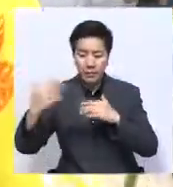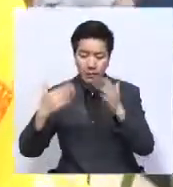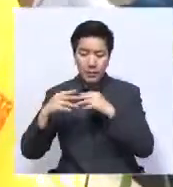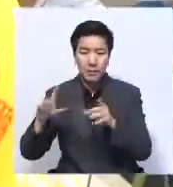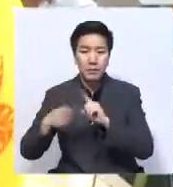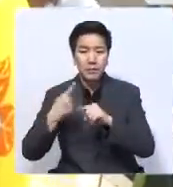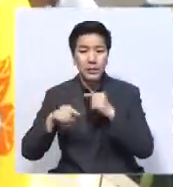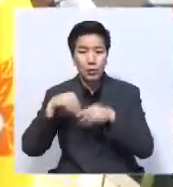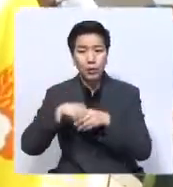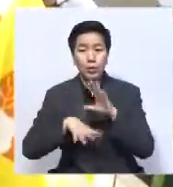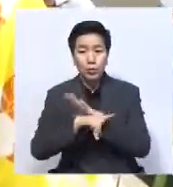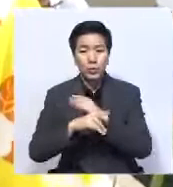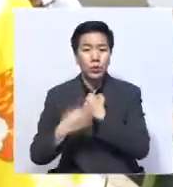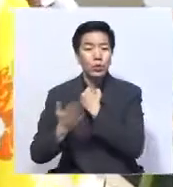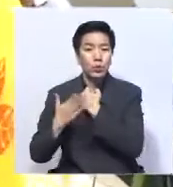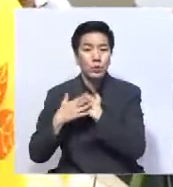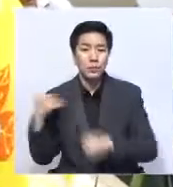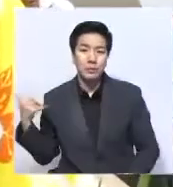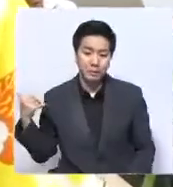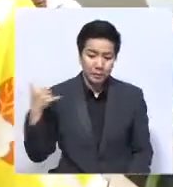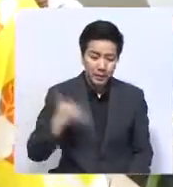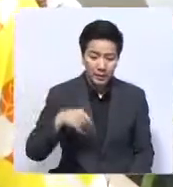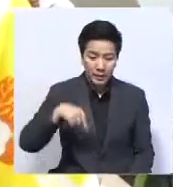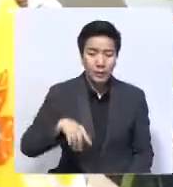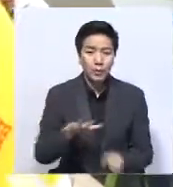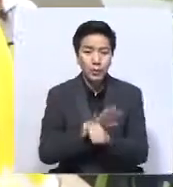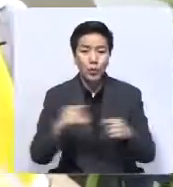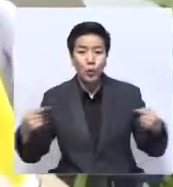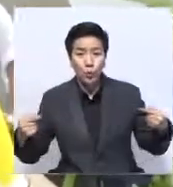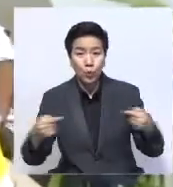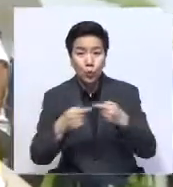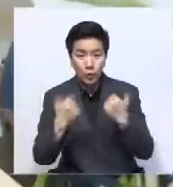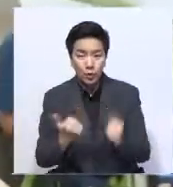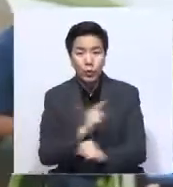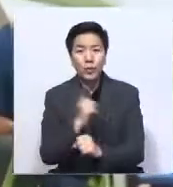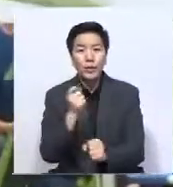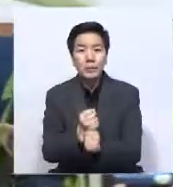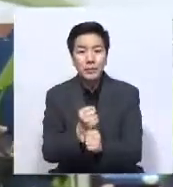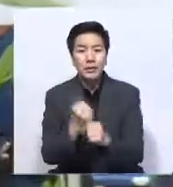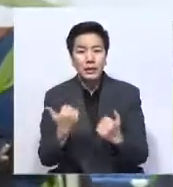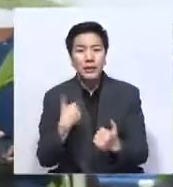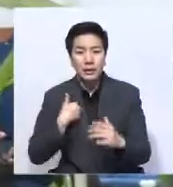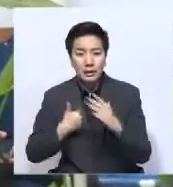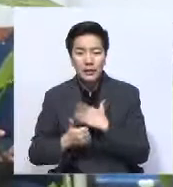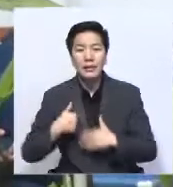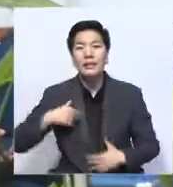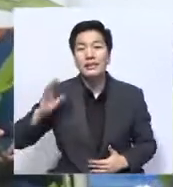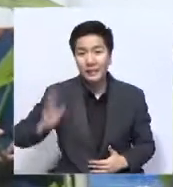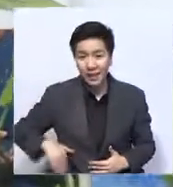พวกเพื่อนที่อยู่เมืองชนก็เลยชวนกันมาพอดีวันนี้มันก็ไปตรงกันกับวันทำงานด้วยเนาะก็เลยมาช้าปก